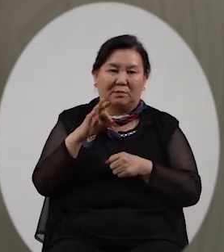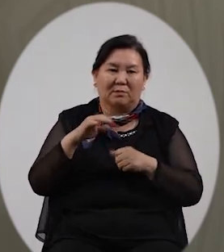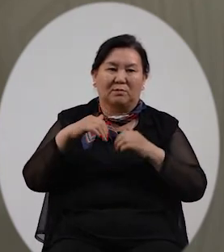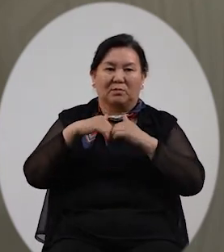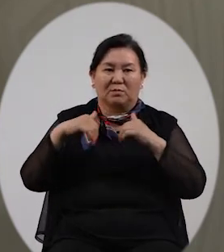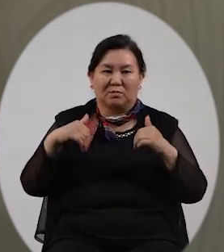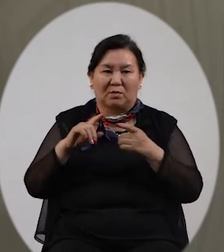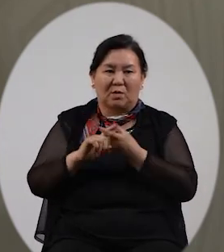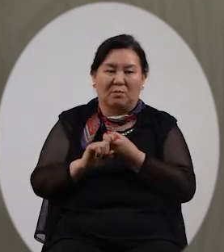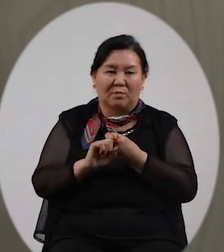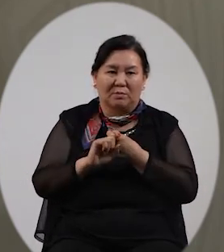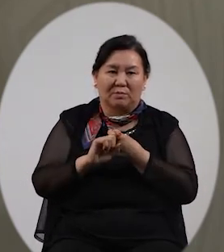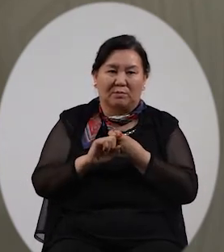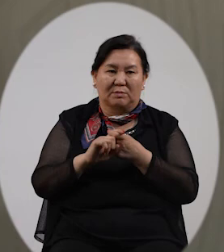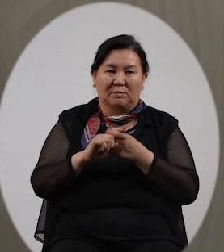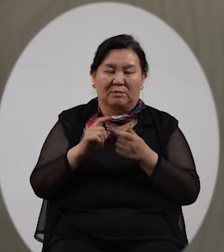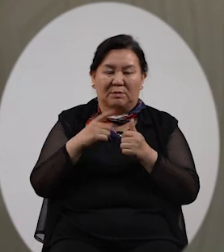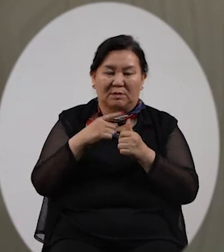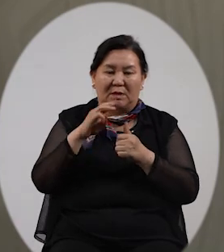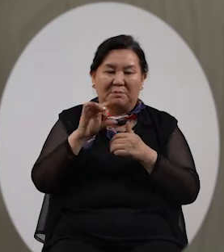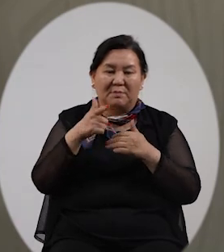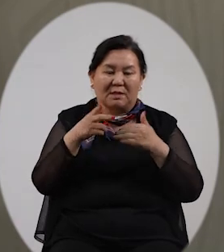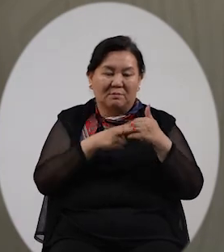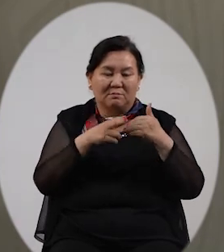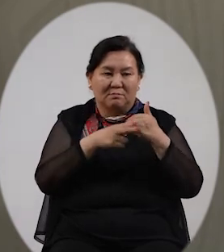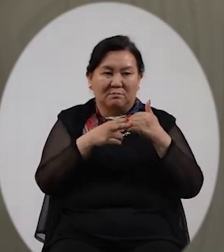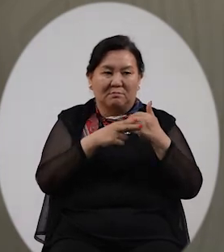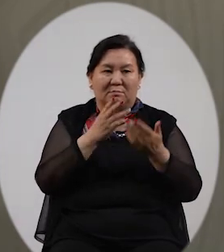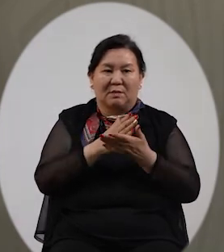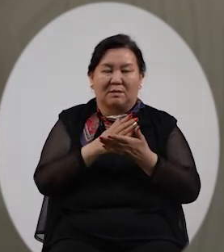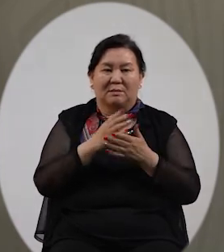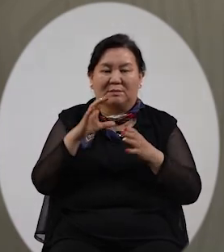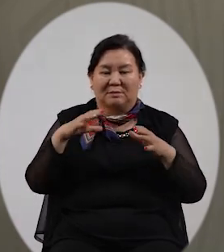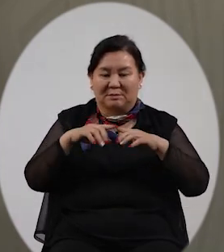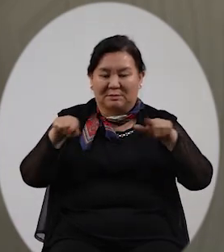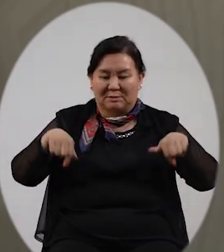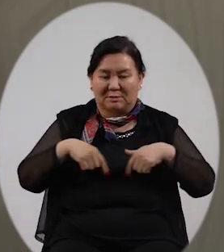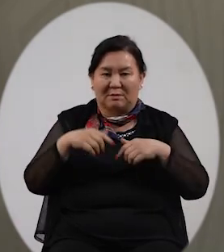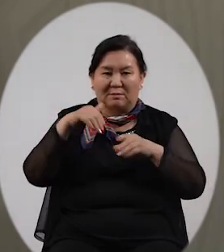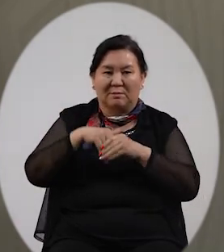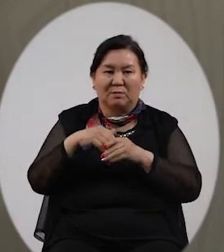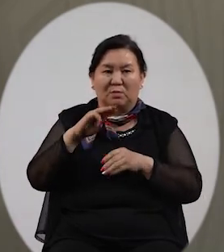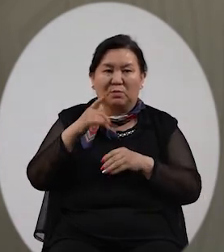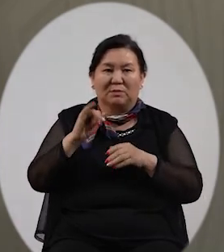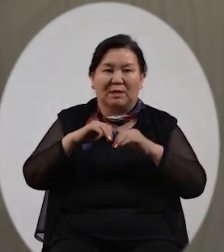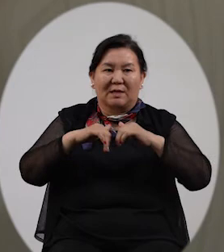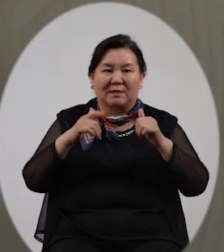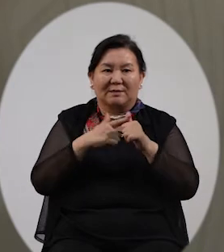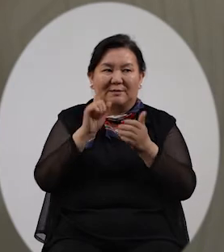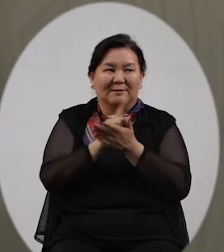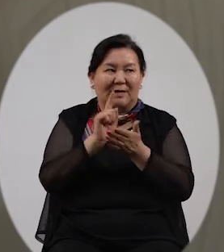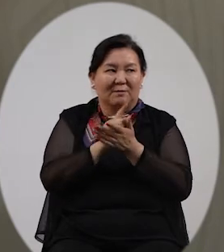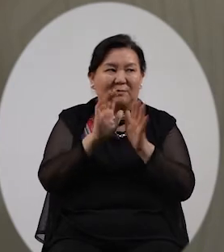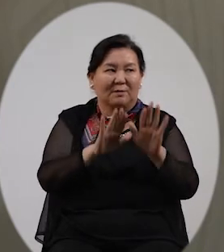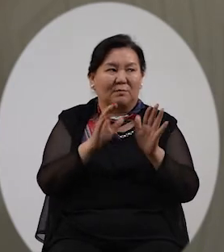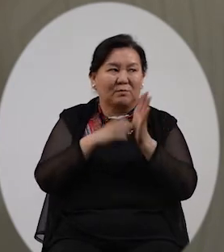одоо холбоотой тусгай тэмдэглэгээнүүд бол орж ирнэ. Өөрөвлөх юм бол сав баглаа боотол дээр тавигдсан тусгай тэмдэглэгээнүүд энэ дээр заавал тавигдах